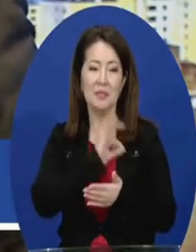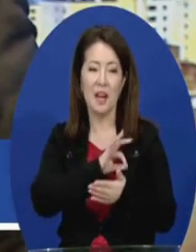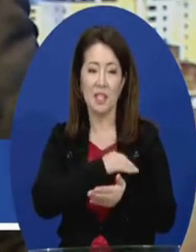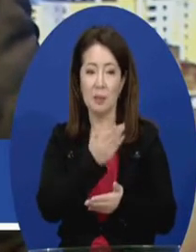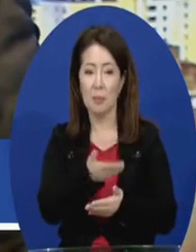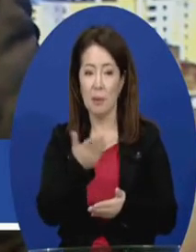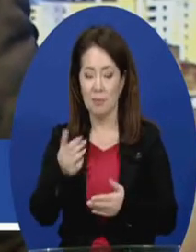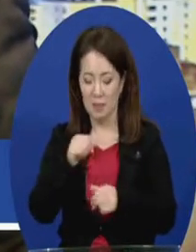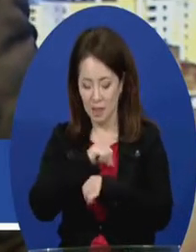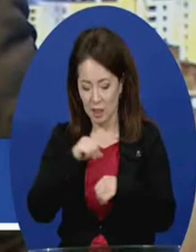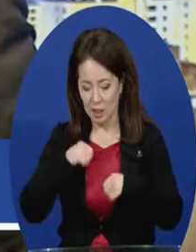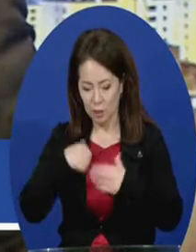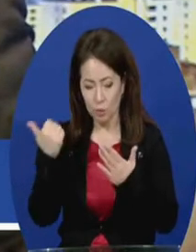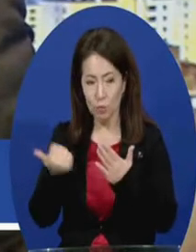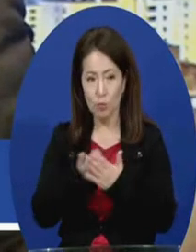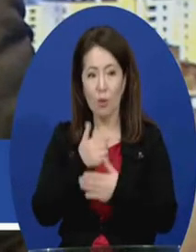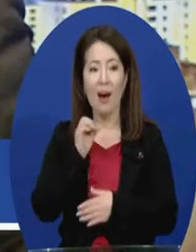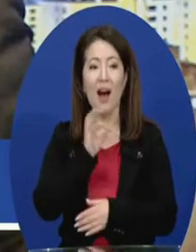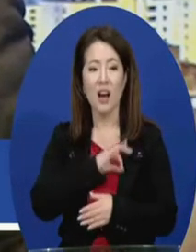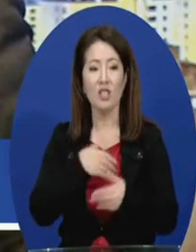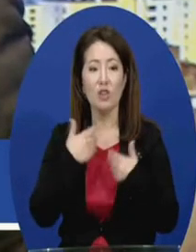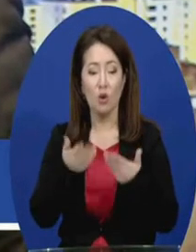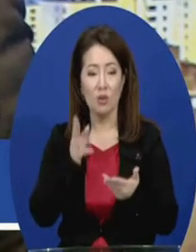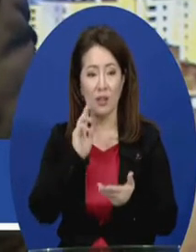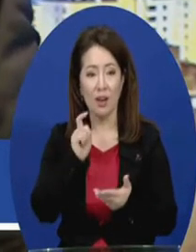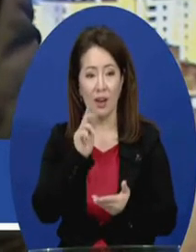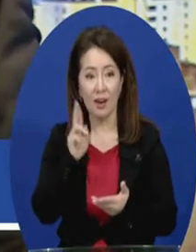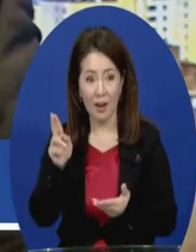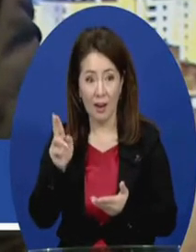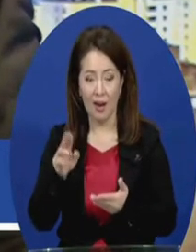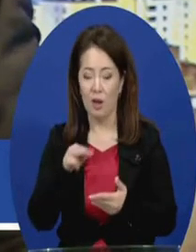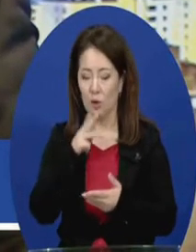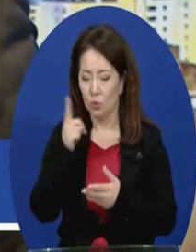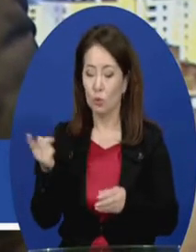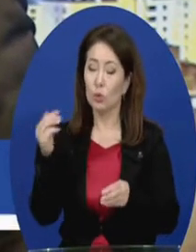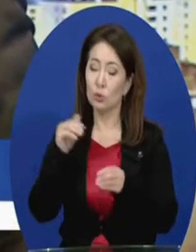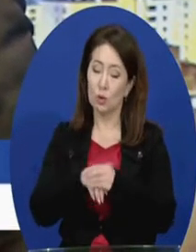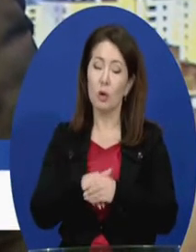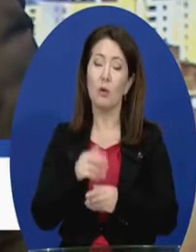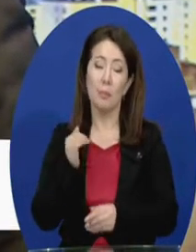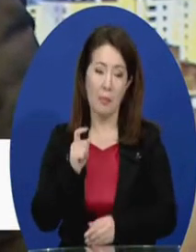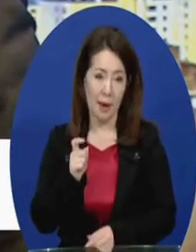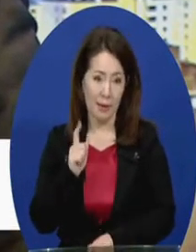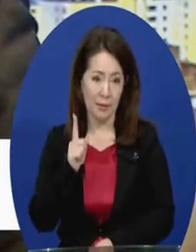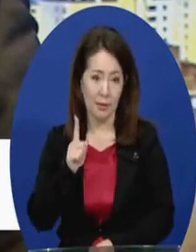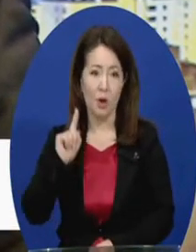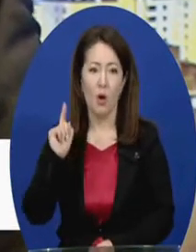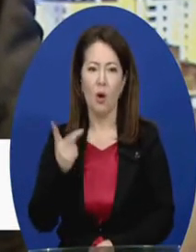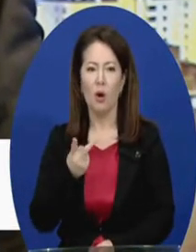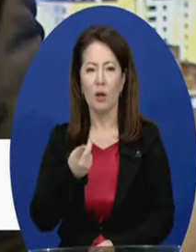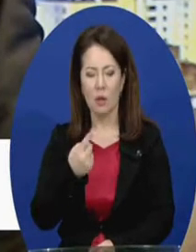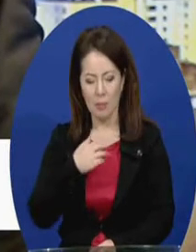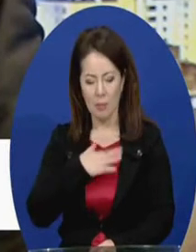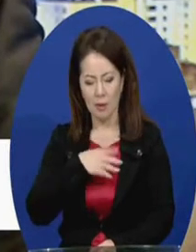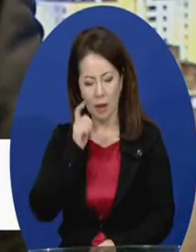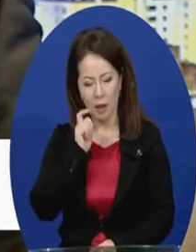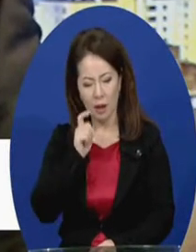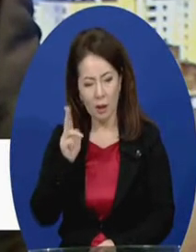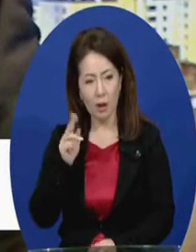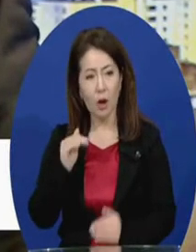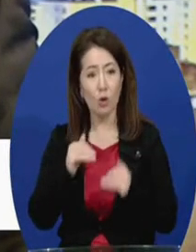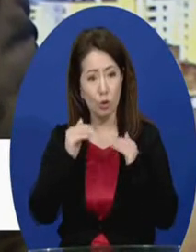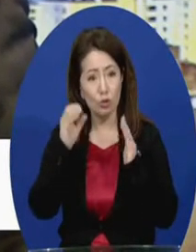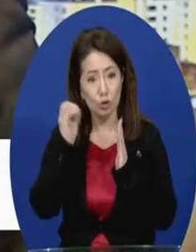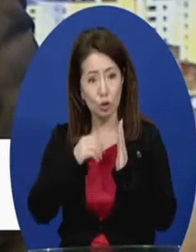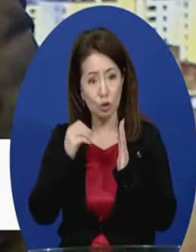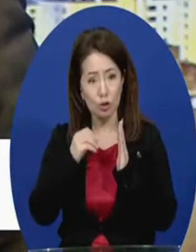болгоод эргэн бүртээ ногдл ашиг өгсөн компани гэдгээрээ бол бас түүхэнд тэмдэглэгдэн үлдэх байх. За хамгийн гол нь компани цаашд хөгжих ёстой.